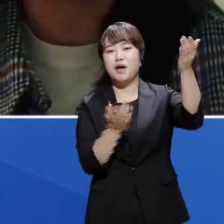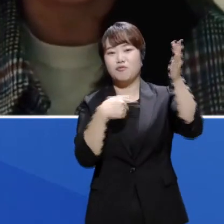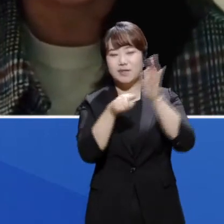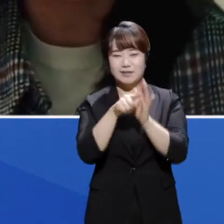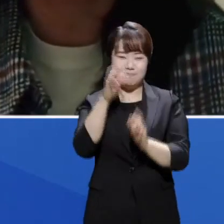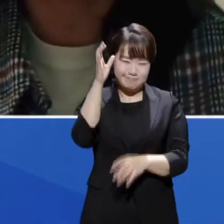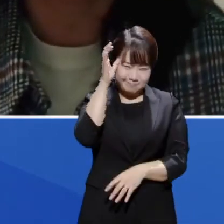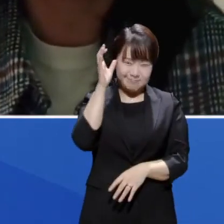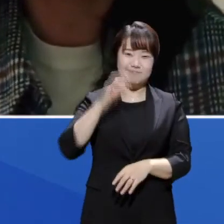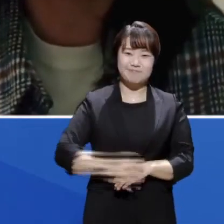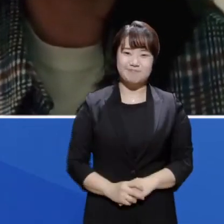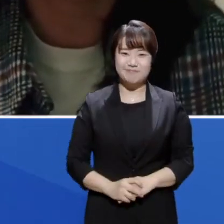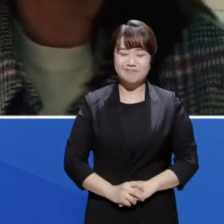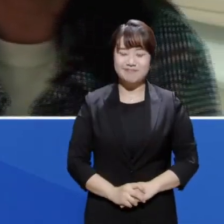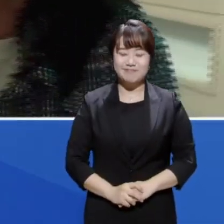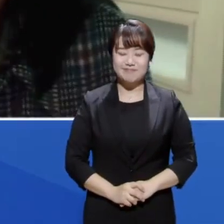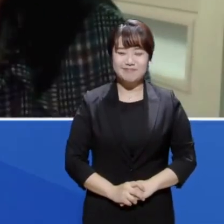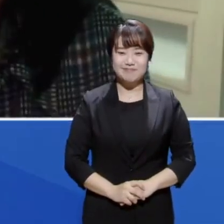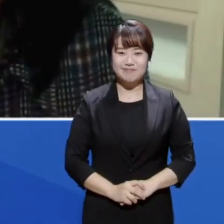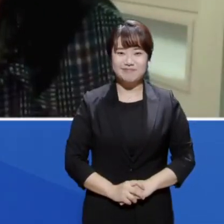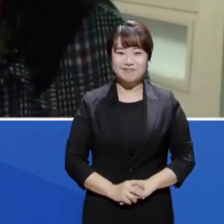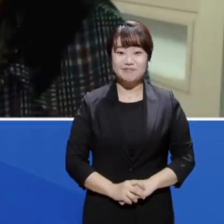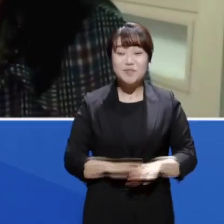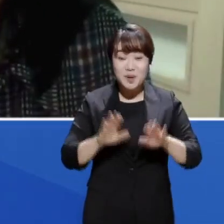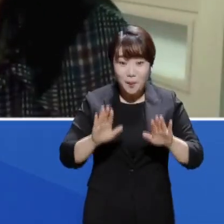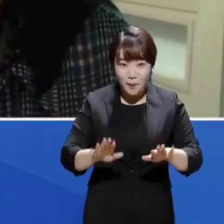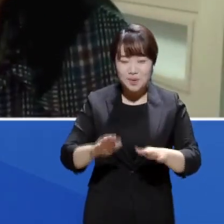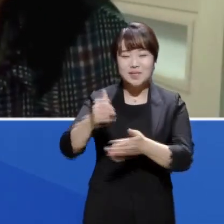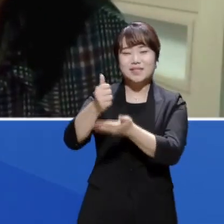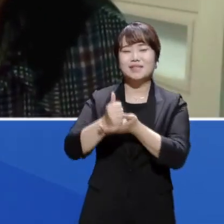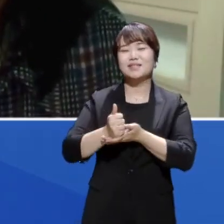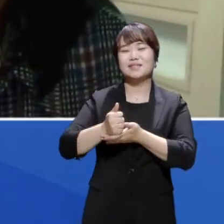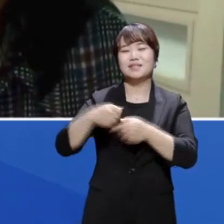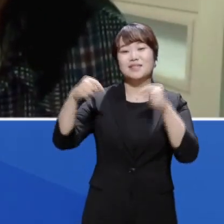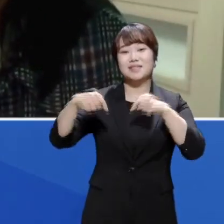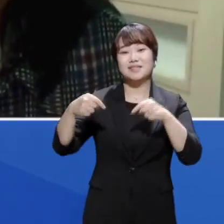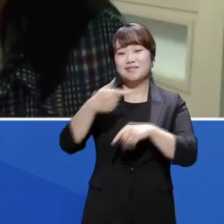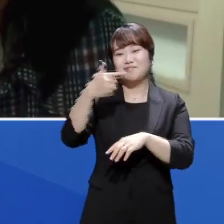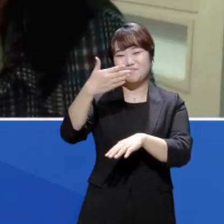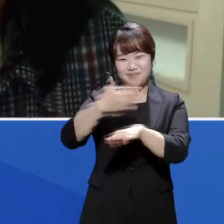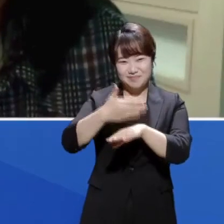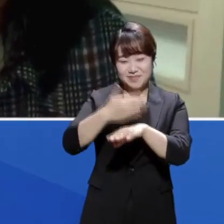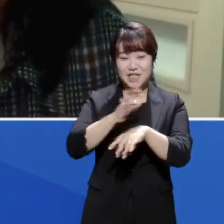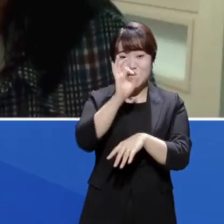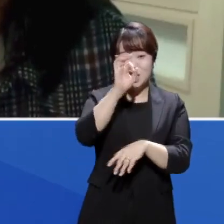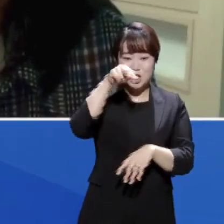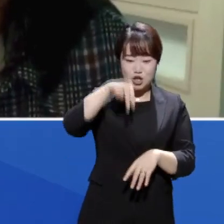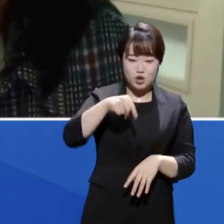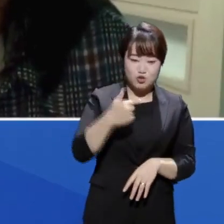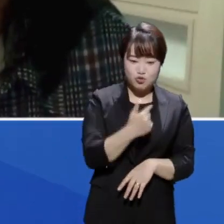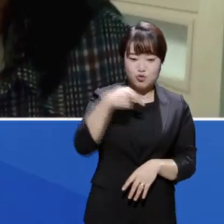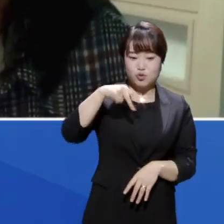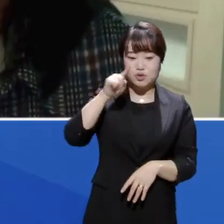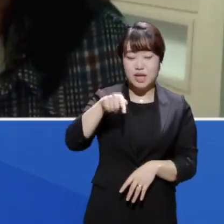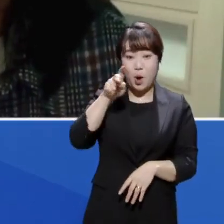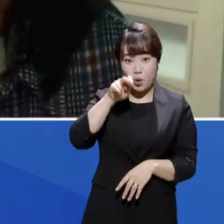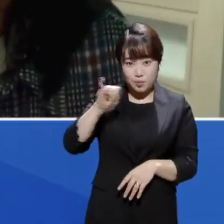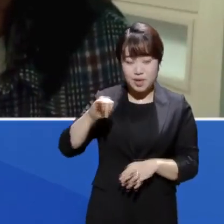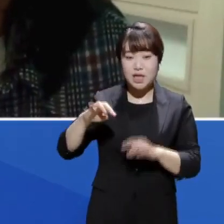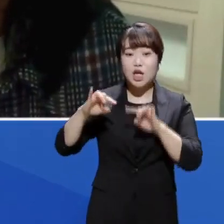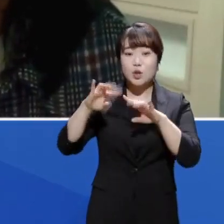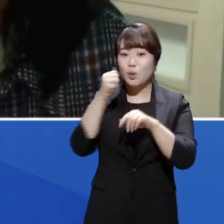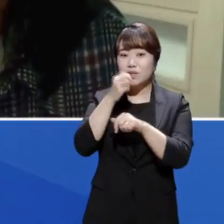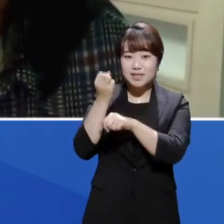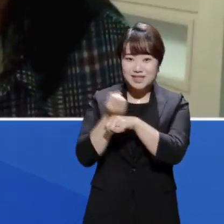변화되기를 기대합니다. 네, 오늘 여기까지 듣겠습니다. 네, 지금까지 윤성미 강서구 주민통신을 통해